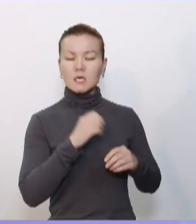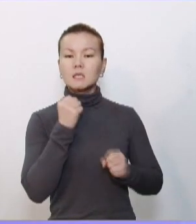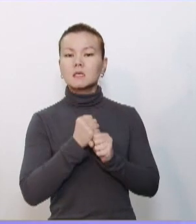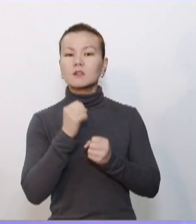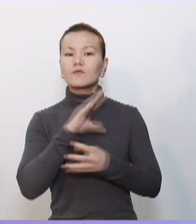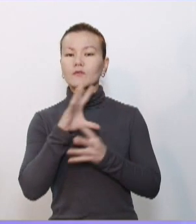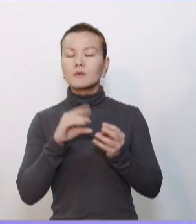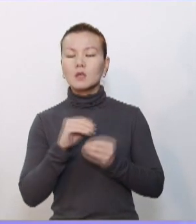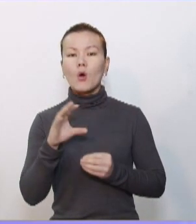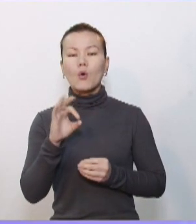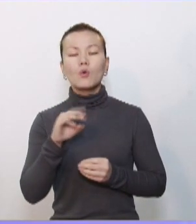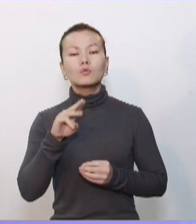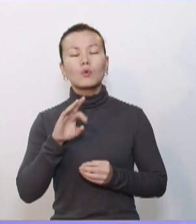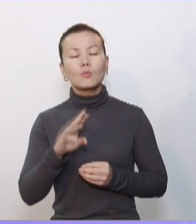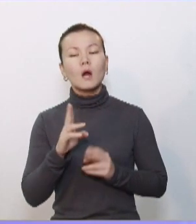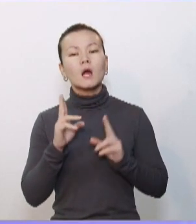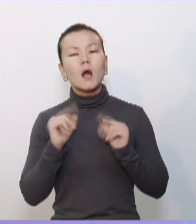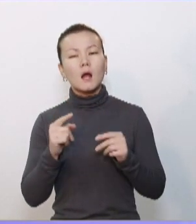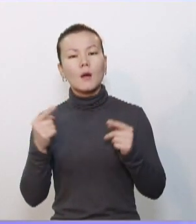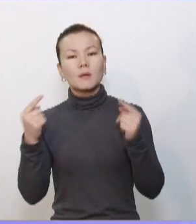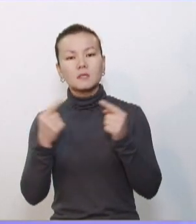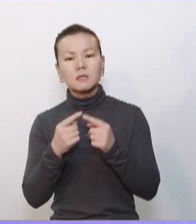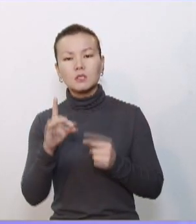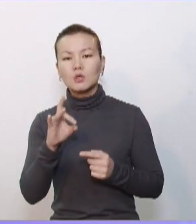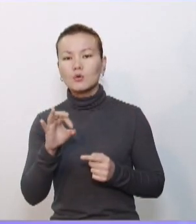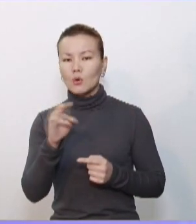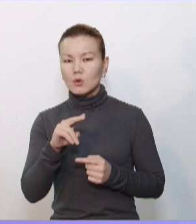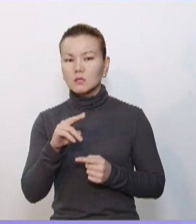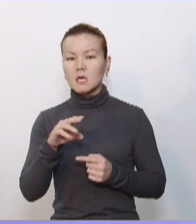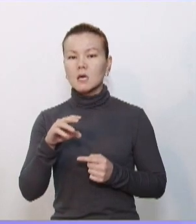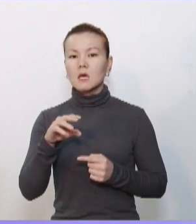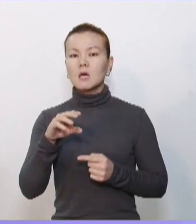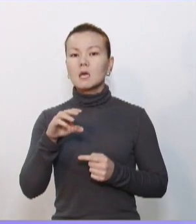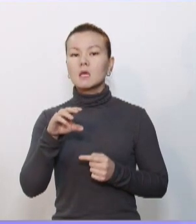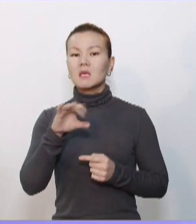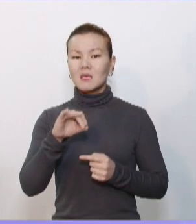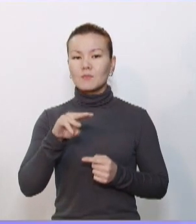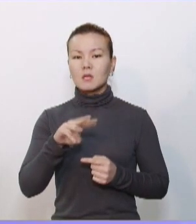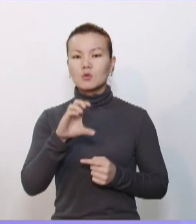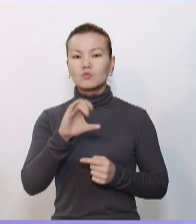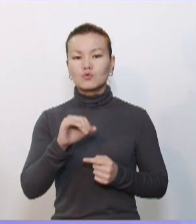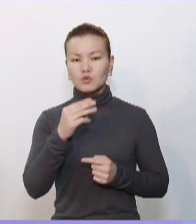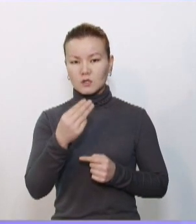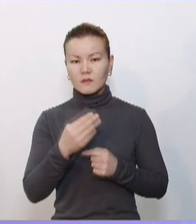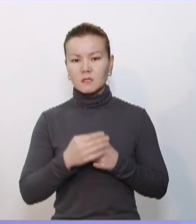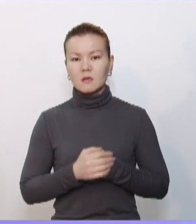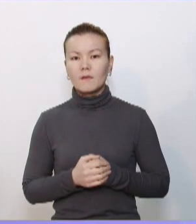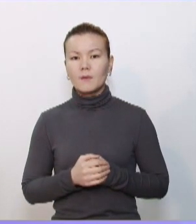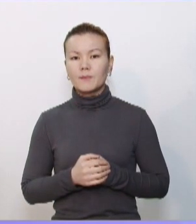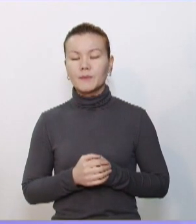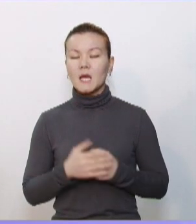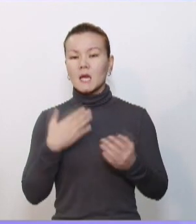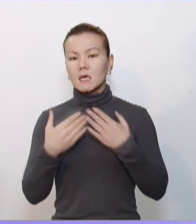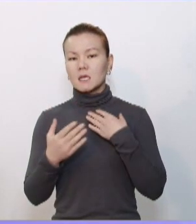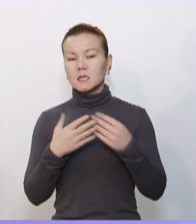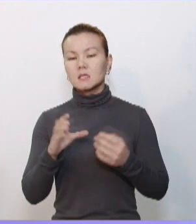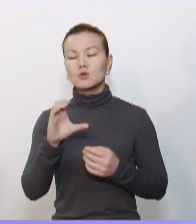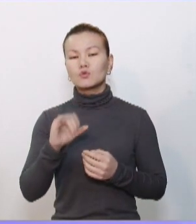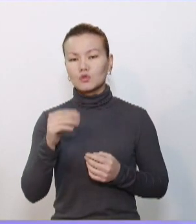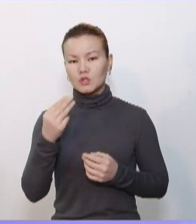о том, как определить род имени существительного. Если